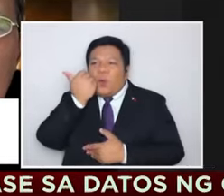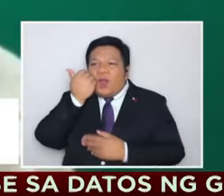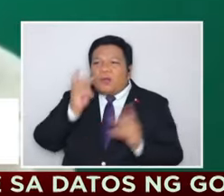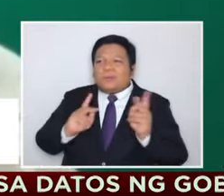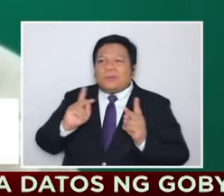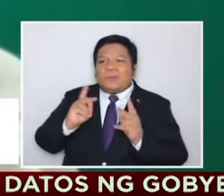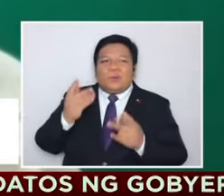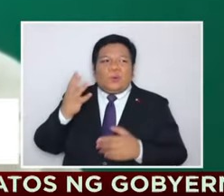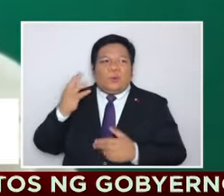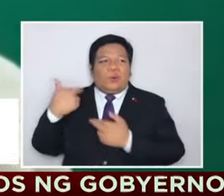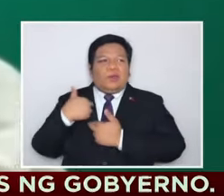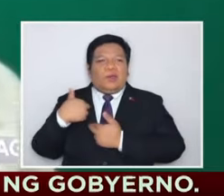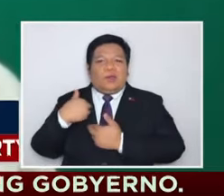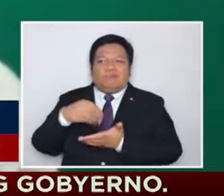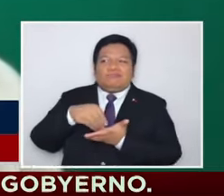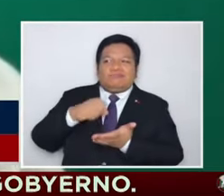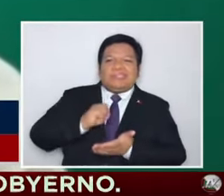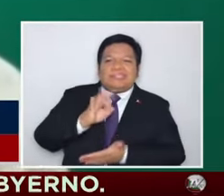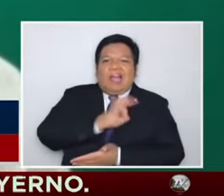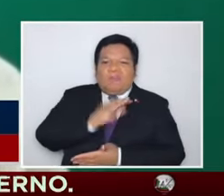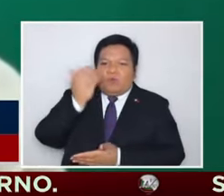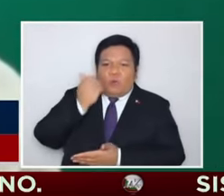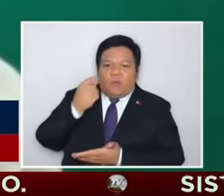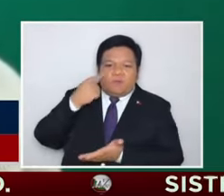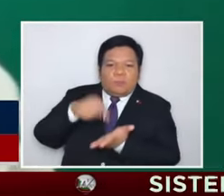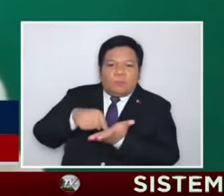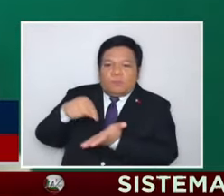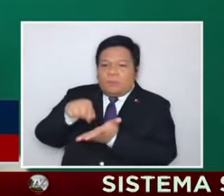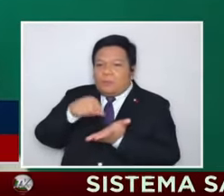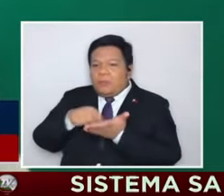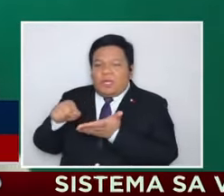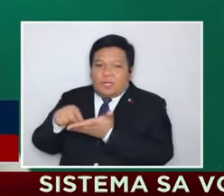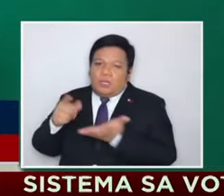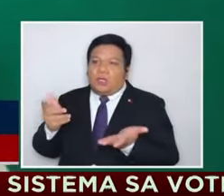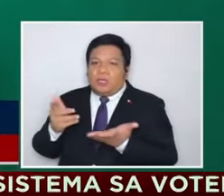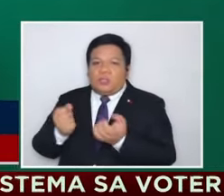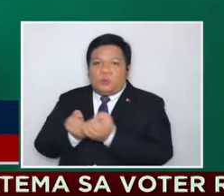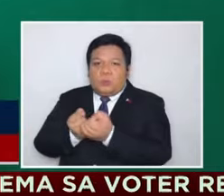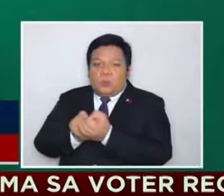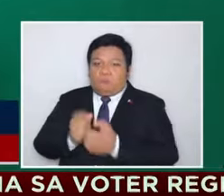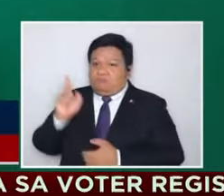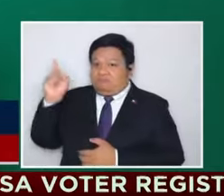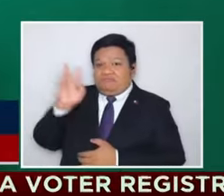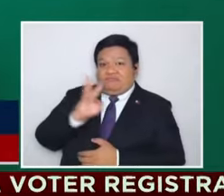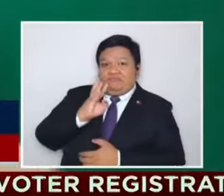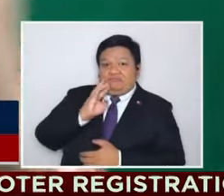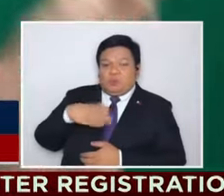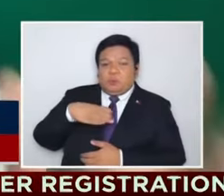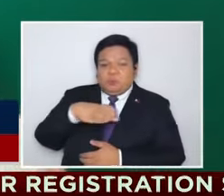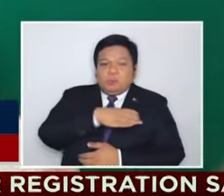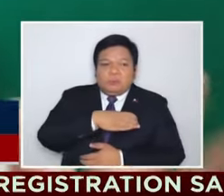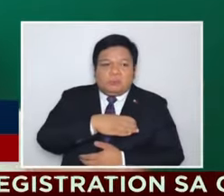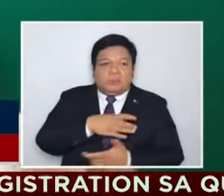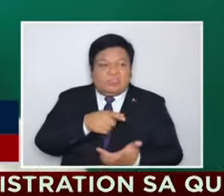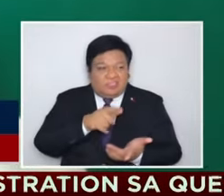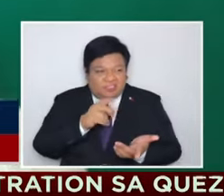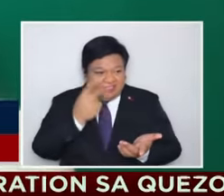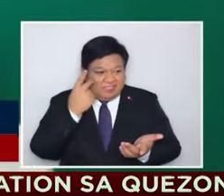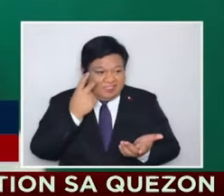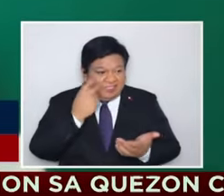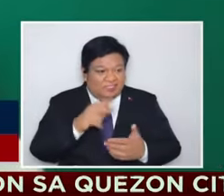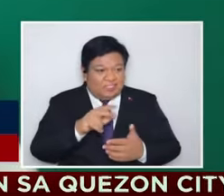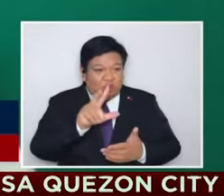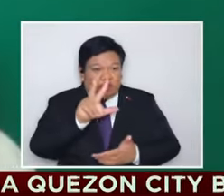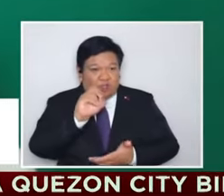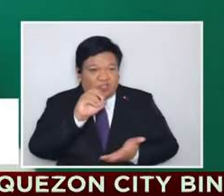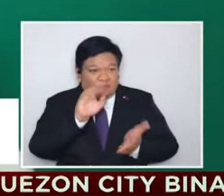ayuda. 36% pa lang ang kanilang na-utilize, tapos hindi pa rin na fully utilize yung inikot na 30 billion sa kanila na